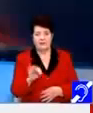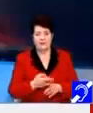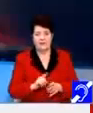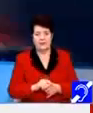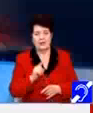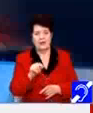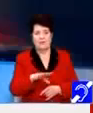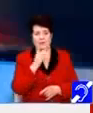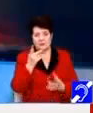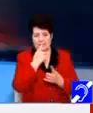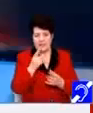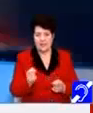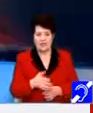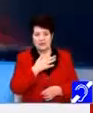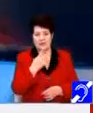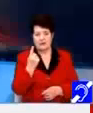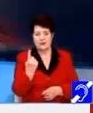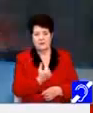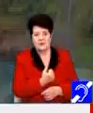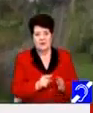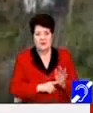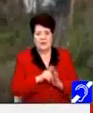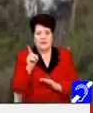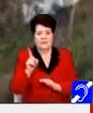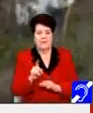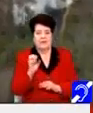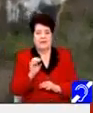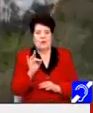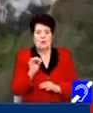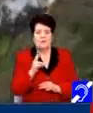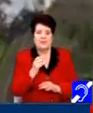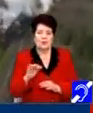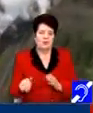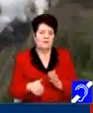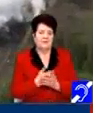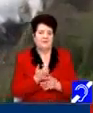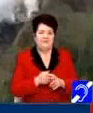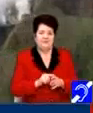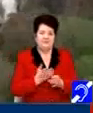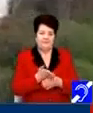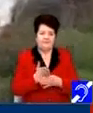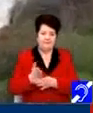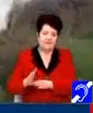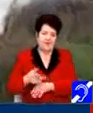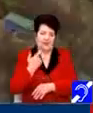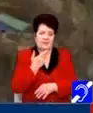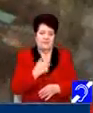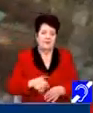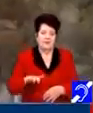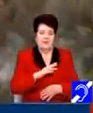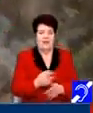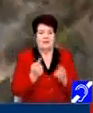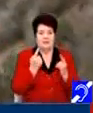Kilauea, a fost declarată la mai bine de o săptămână de la începutul erupțiilor. Prin noile fisuri apărute în scoarță sunt eliberate în atmosferă